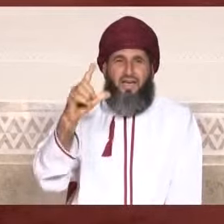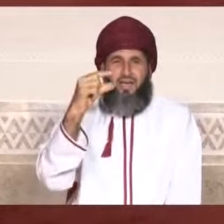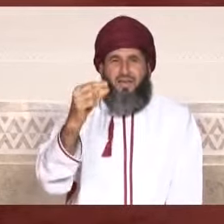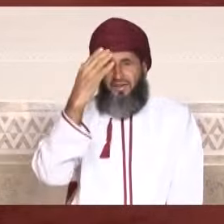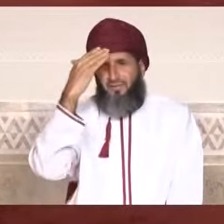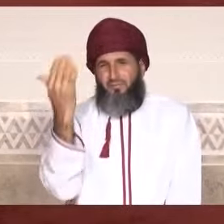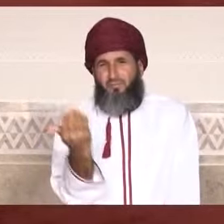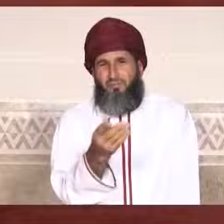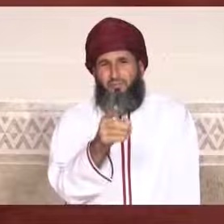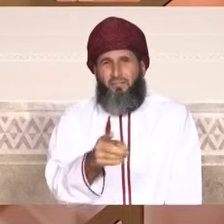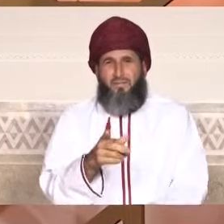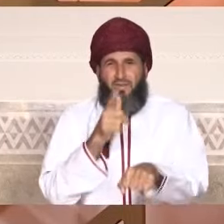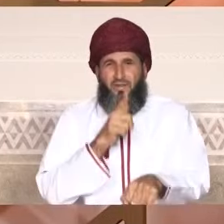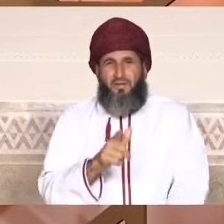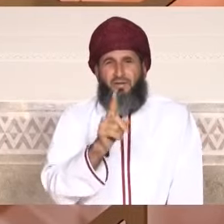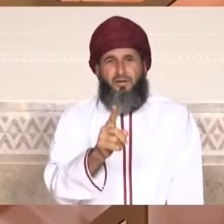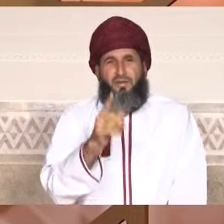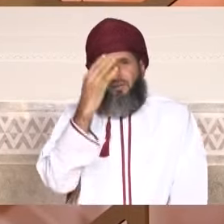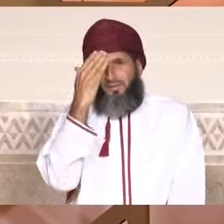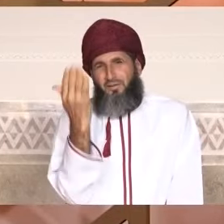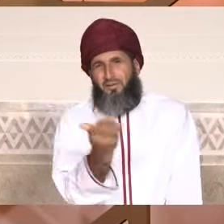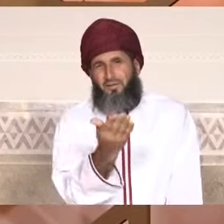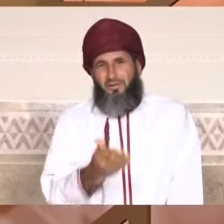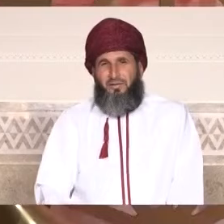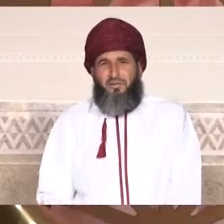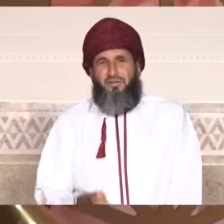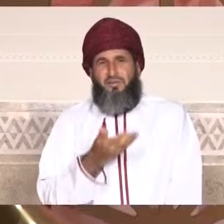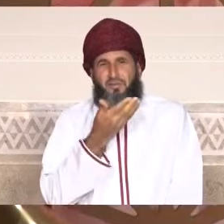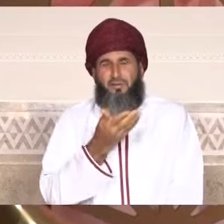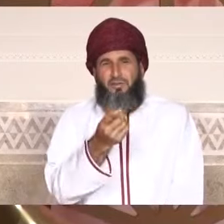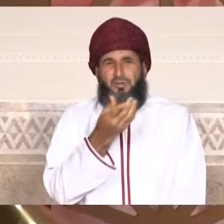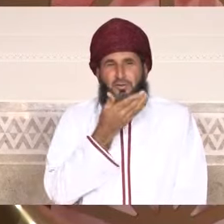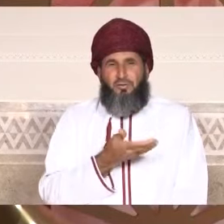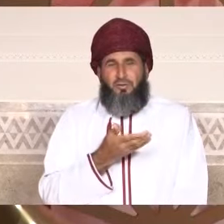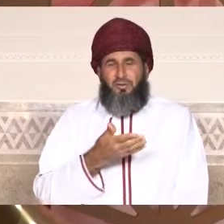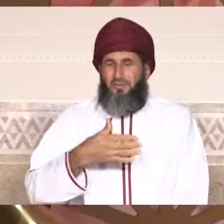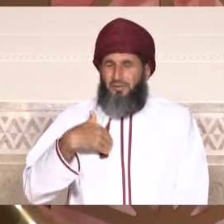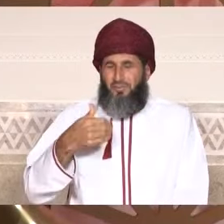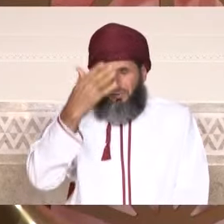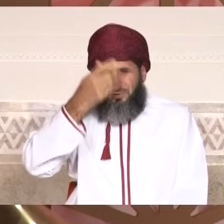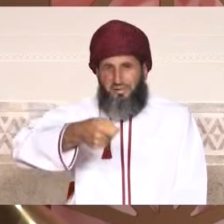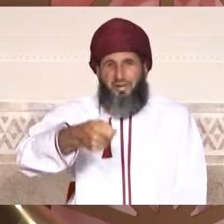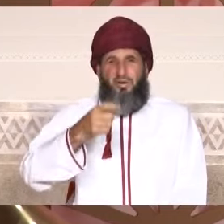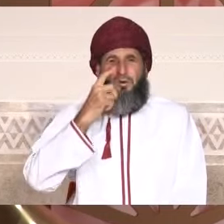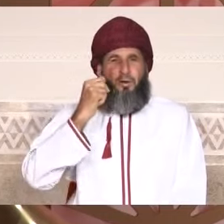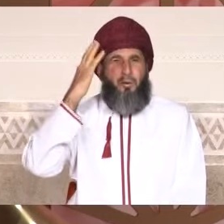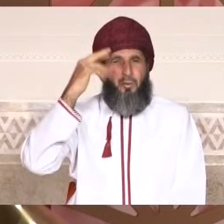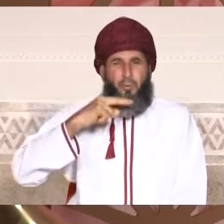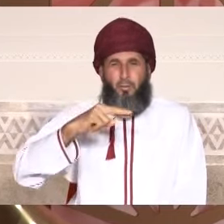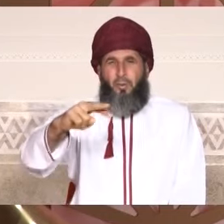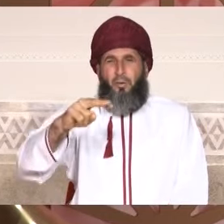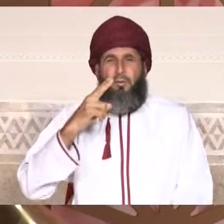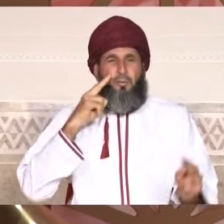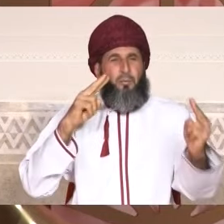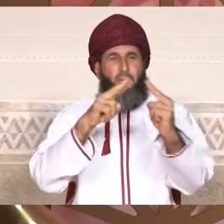فأهلا ومرحبا بكم جميعا، وأهلا ومرحبا بفضيلة الشيخ. حياكم الله وأهلا وسهلا بكم، وأحيي الإخوة